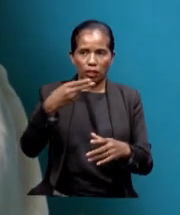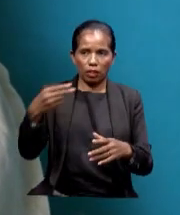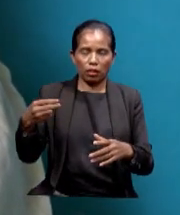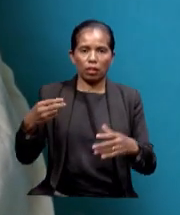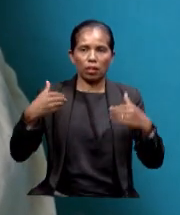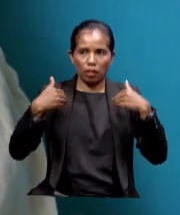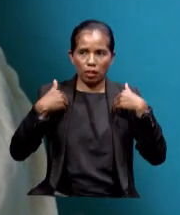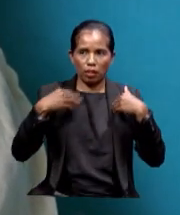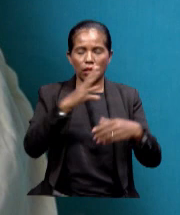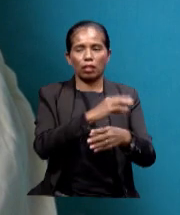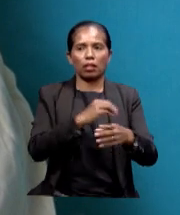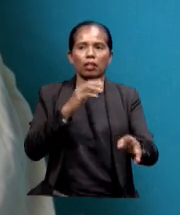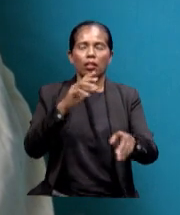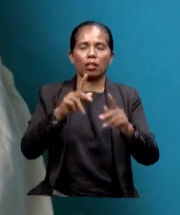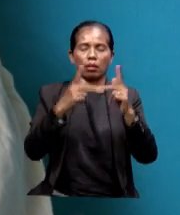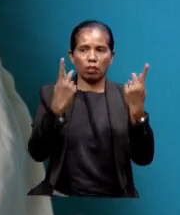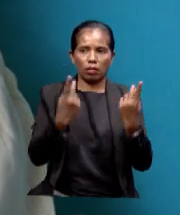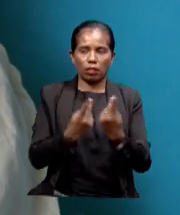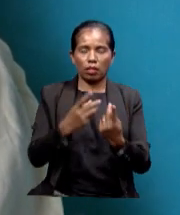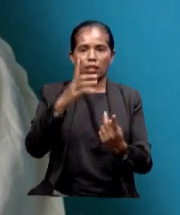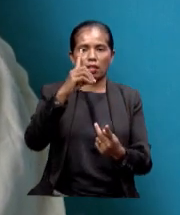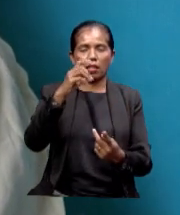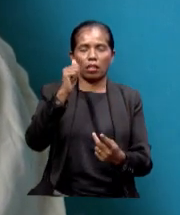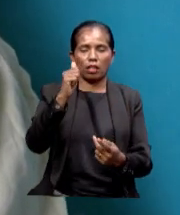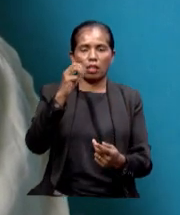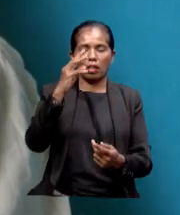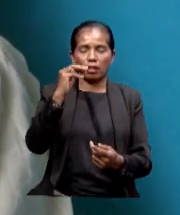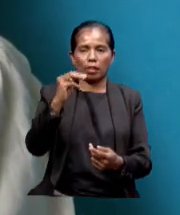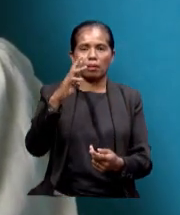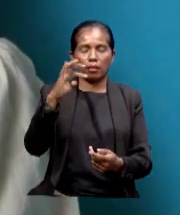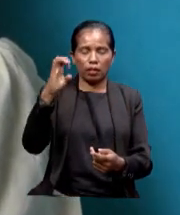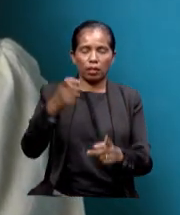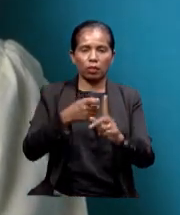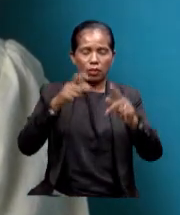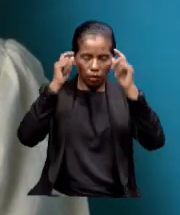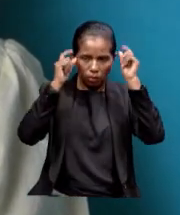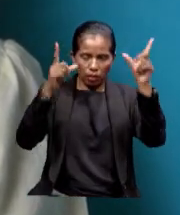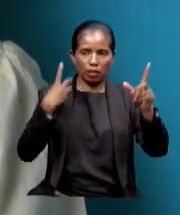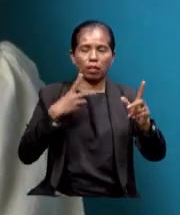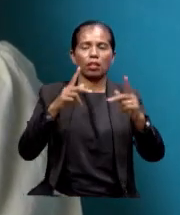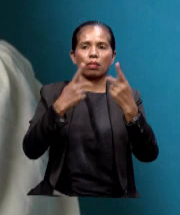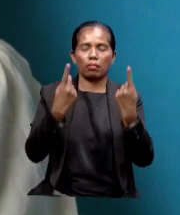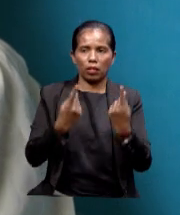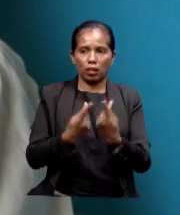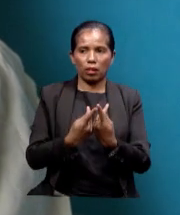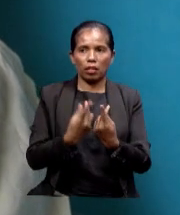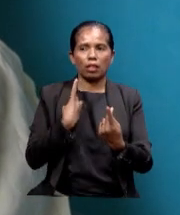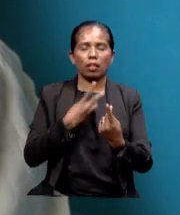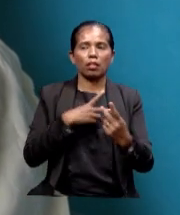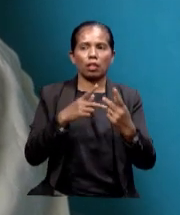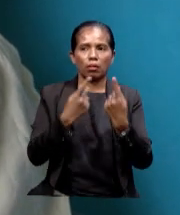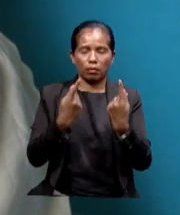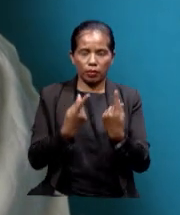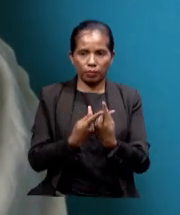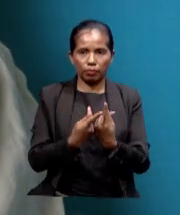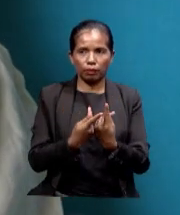hanaka ni operador maka kompanyia Damri I husi Timor Leste mos ita nebe ma resposta I ita ni kompanyia nebe